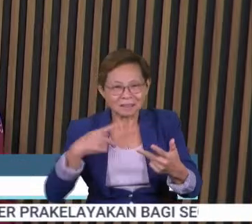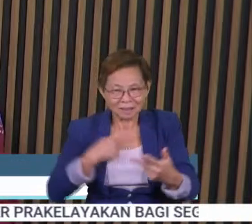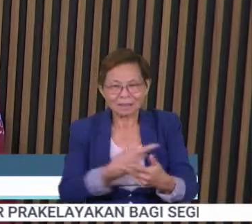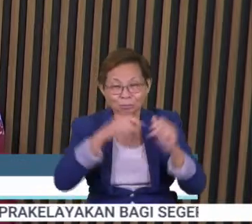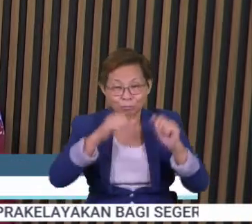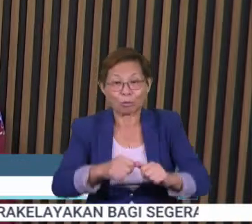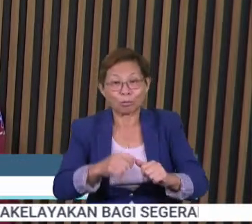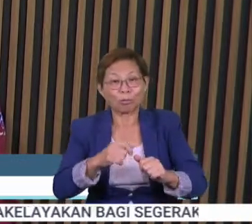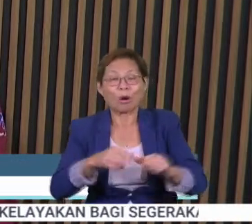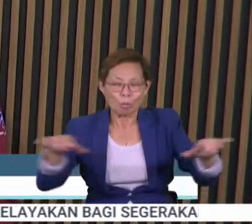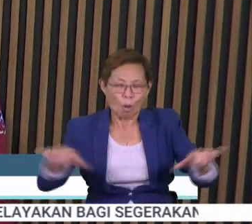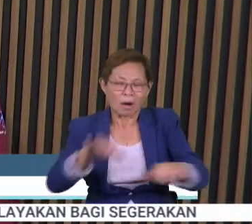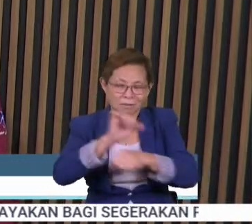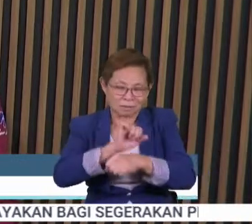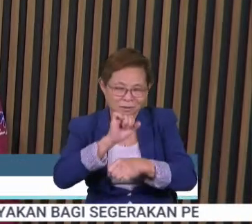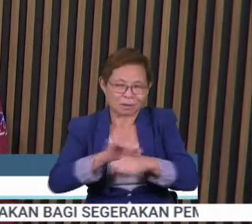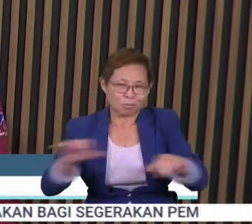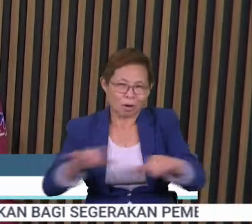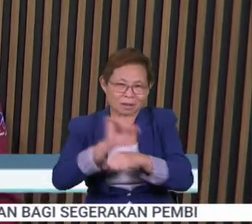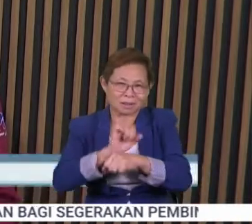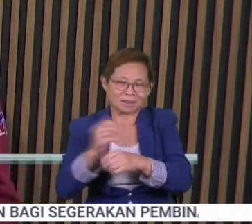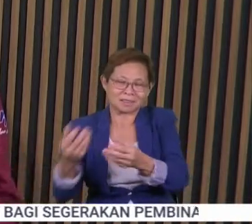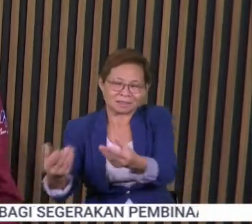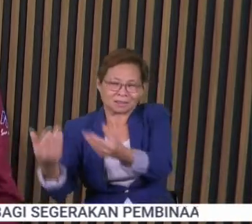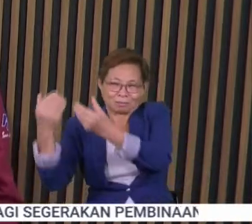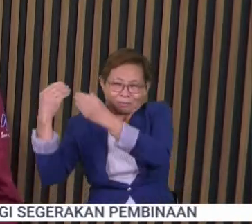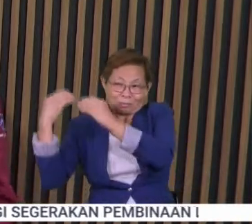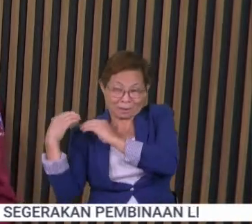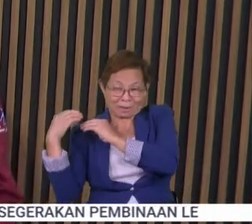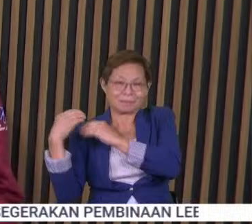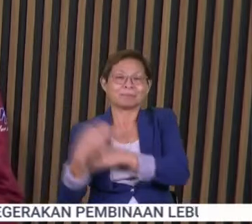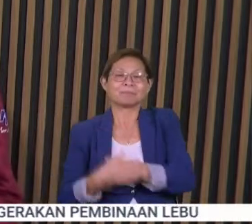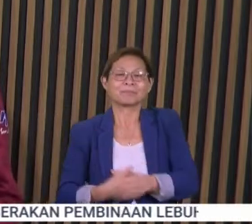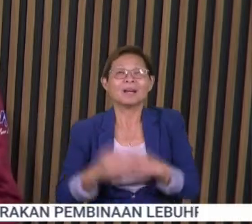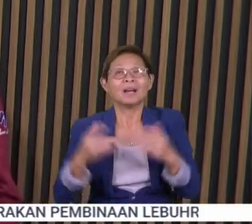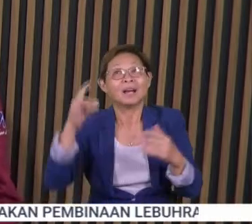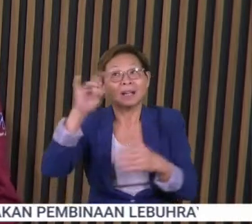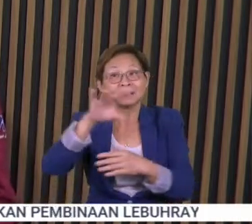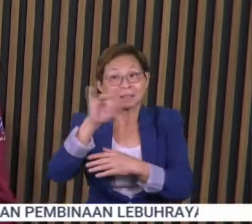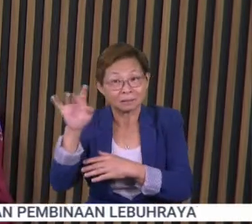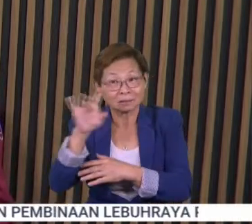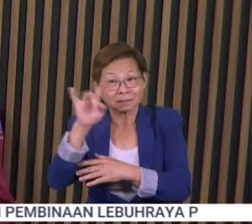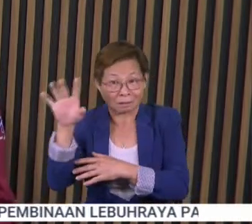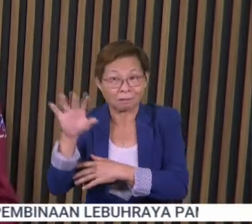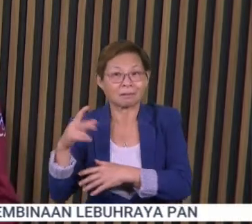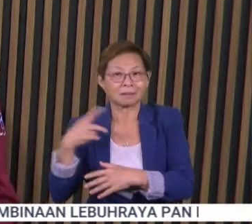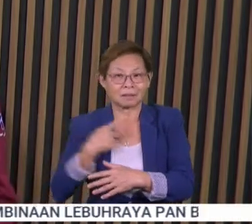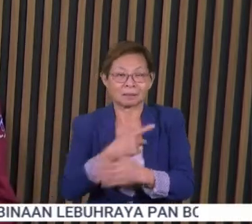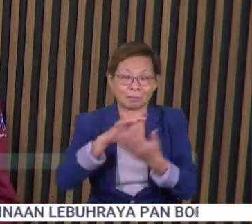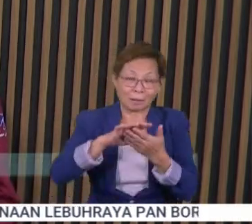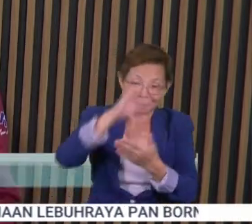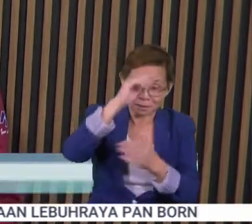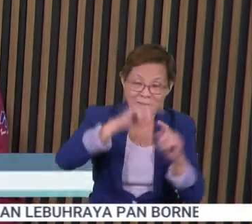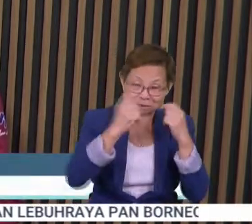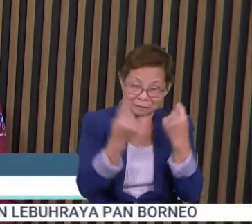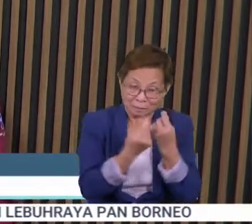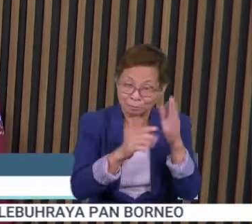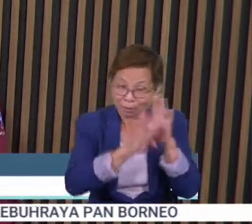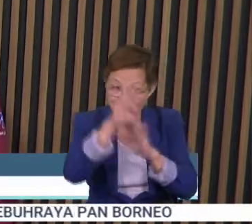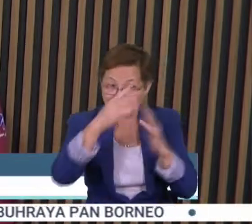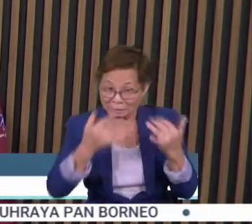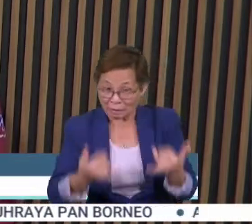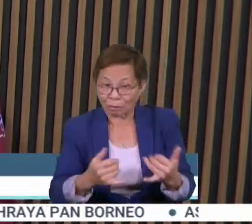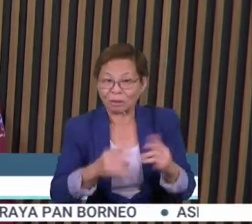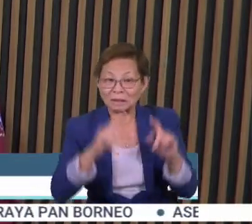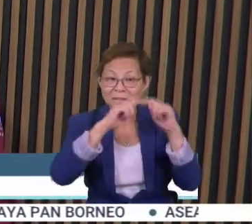kita dapat melaksanakan tugas yang diamanahkan. InsyaAllah dengan apa yang dipelajari daripada team building kali